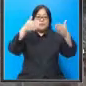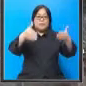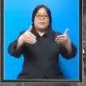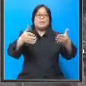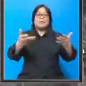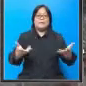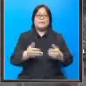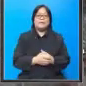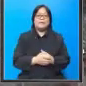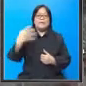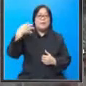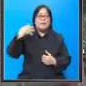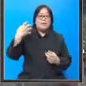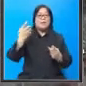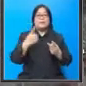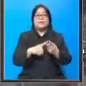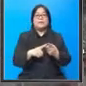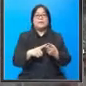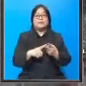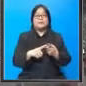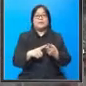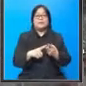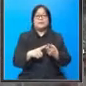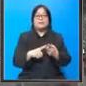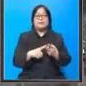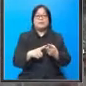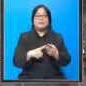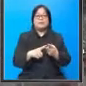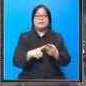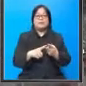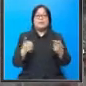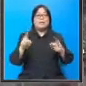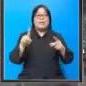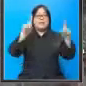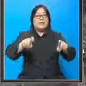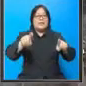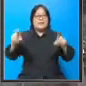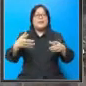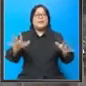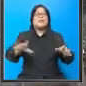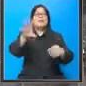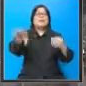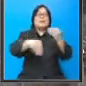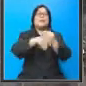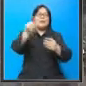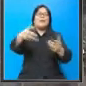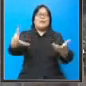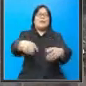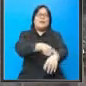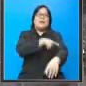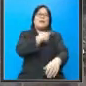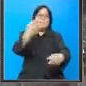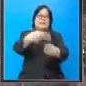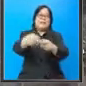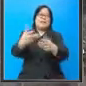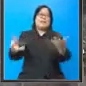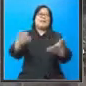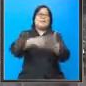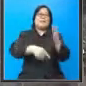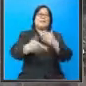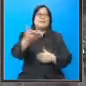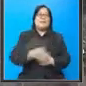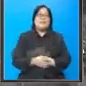resources pegawai dan juga tetes dan sebagainya boleh minta sesuatu warga